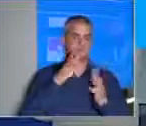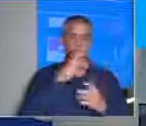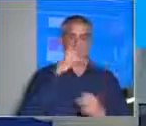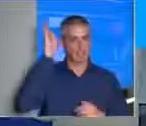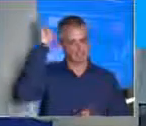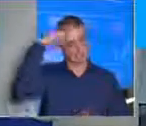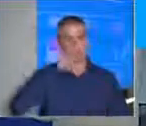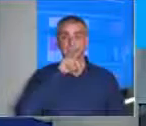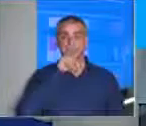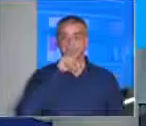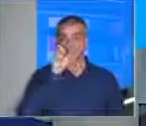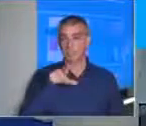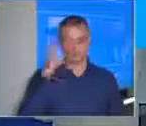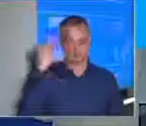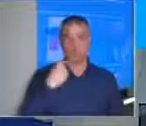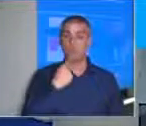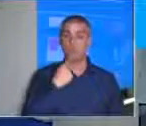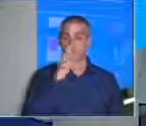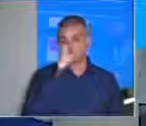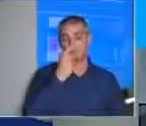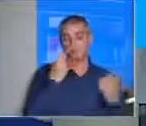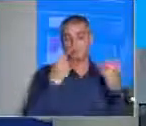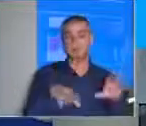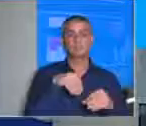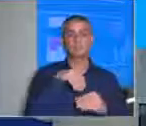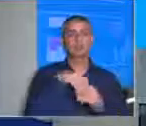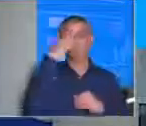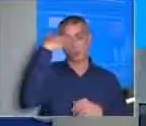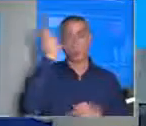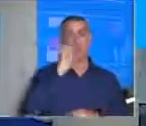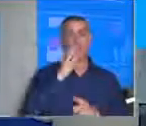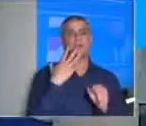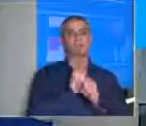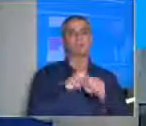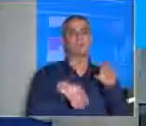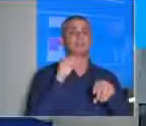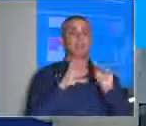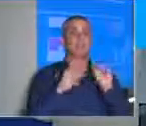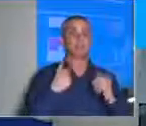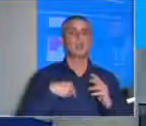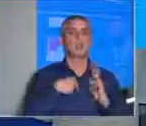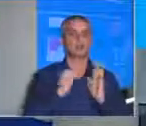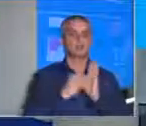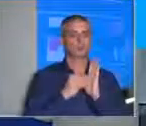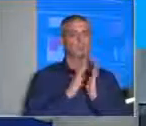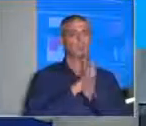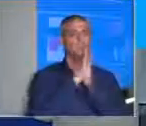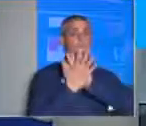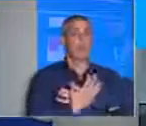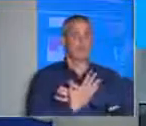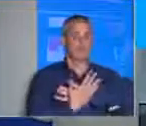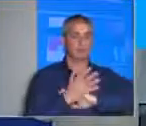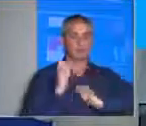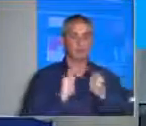טראמפ צייץ בטוויטר, האזרח טראמפ, הוא אומר, אובמה הפסיד את הקול הפופולרי, אבל עדיין מנצח בבחורות, אנחנו זקוקים למהפכה, זאת